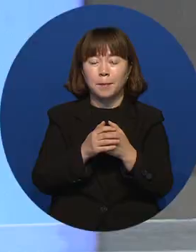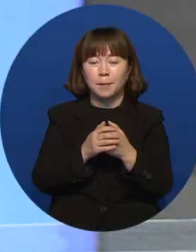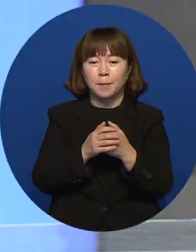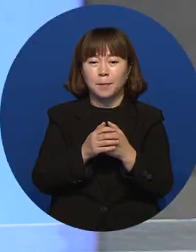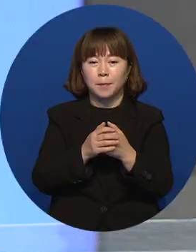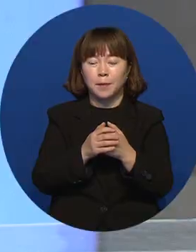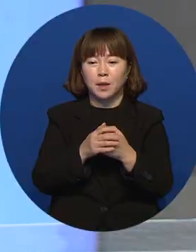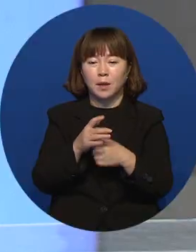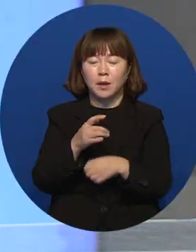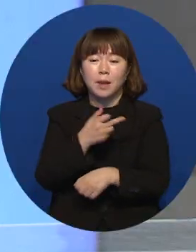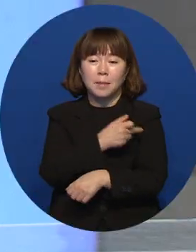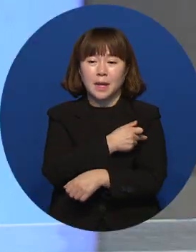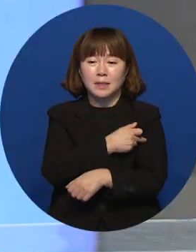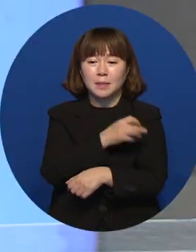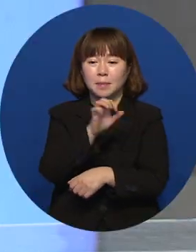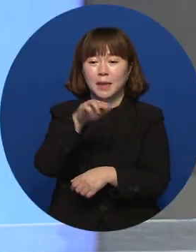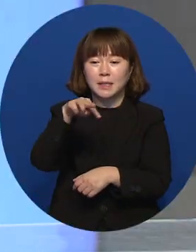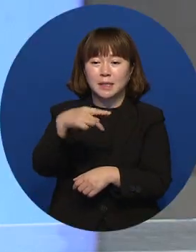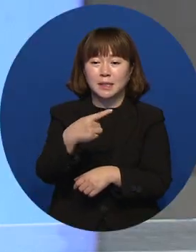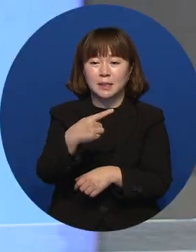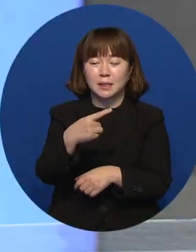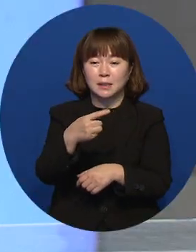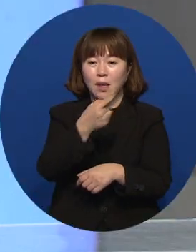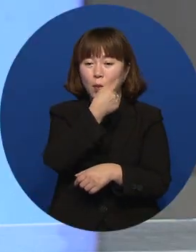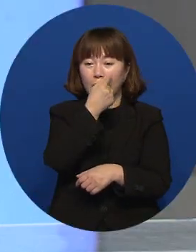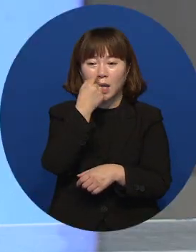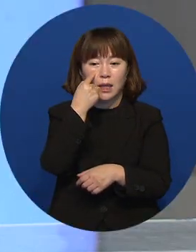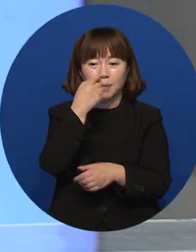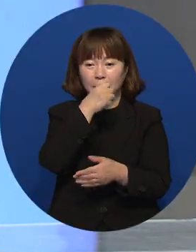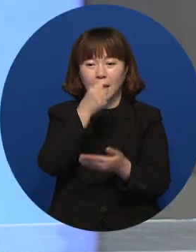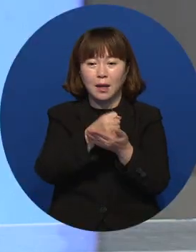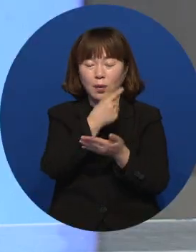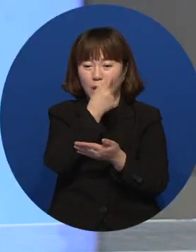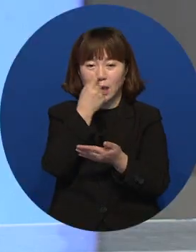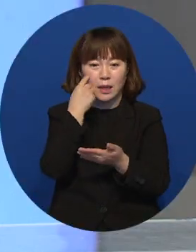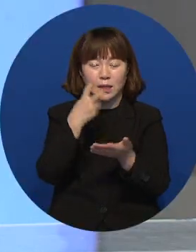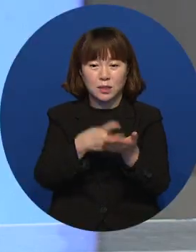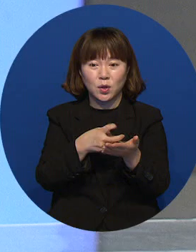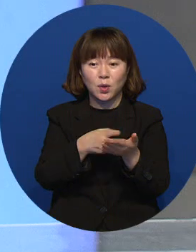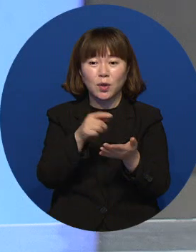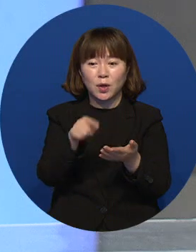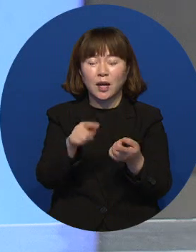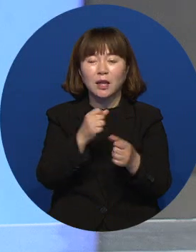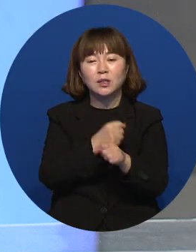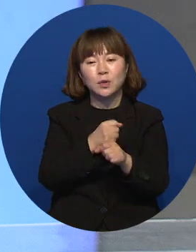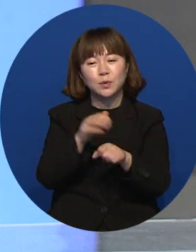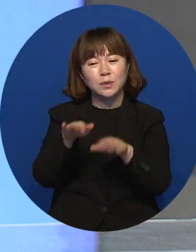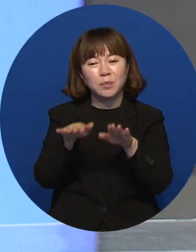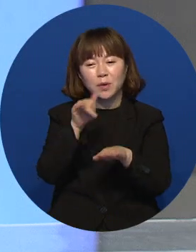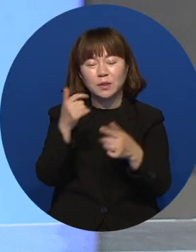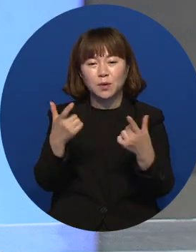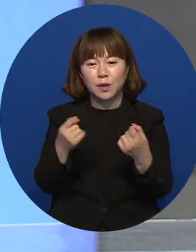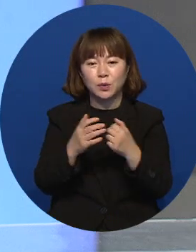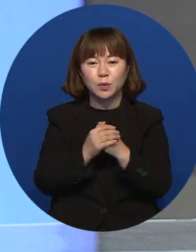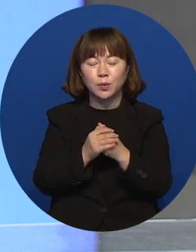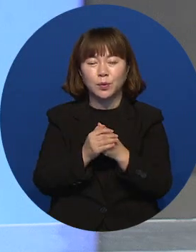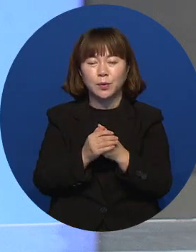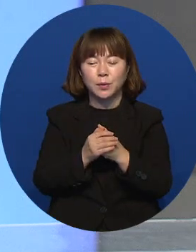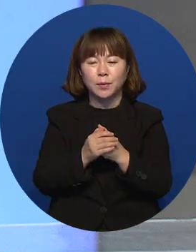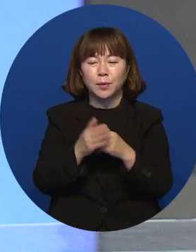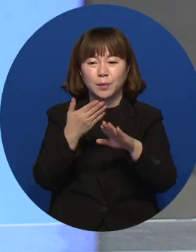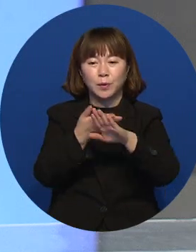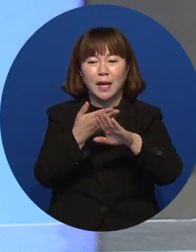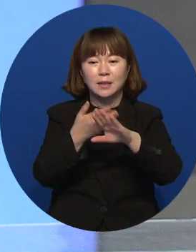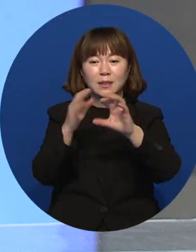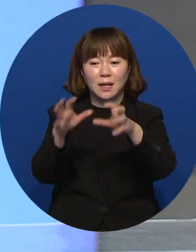외국 같은 경우 인센티브 제도와 해서 뭐 기프트카드 카시 준다고 하더라구요 그래서 좀 백신접종 를 늘리려고 하는